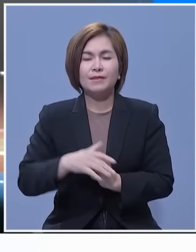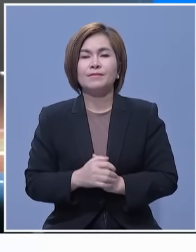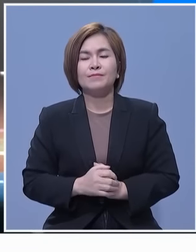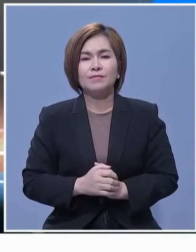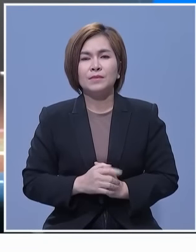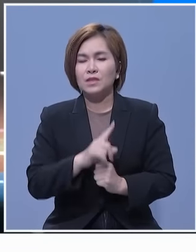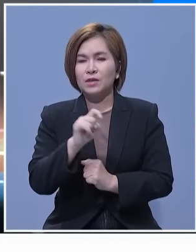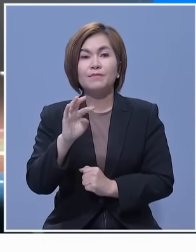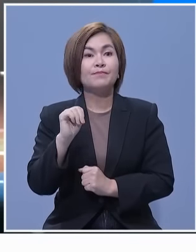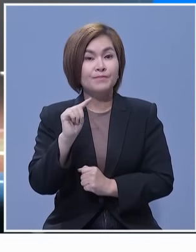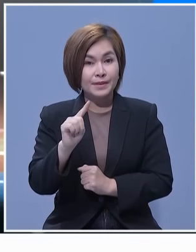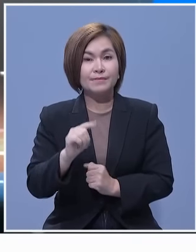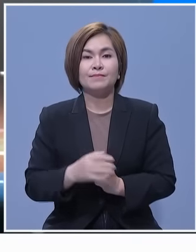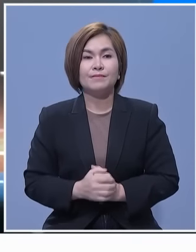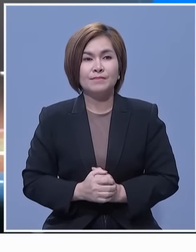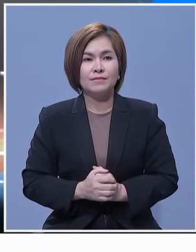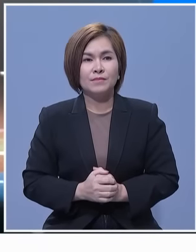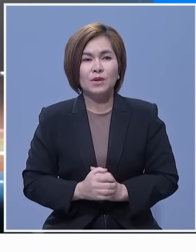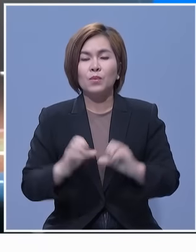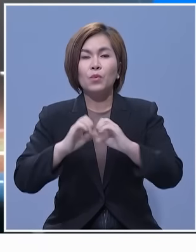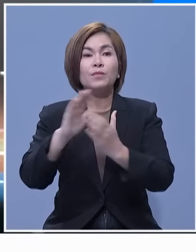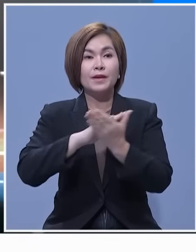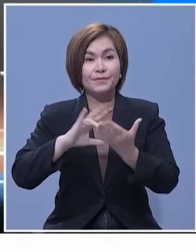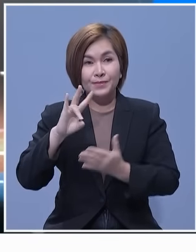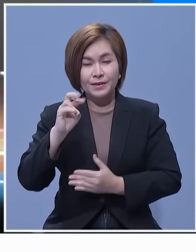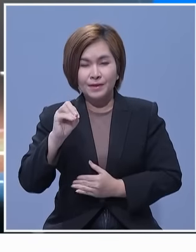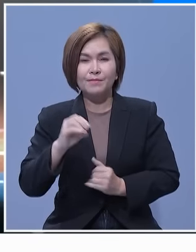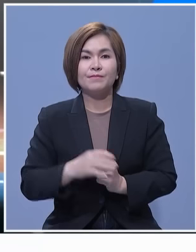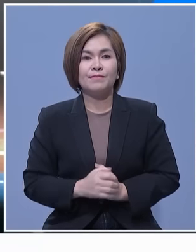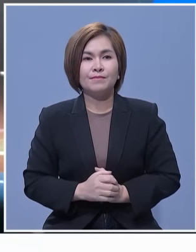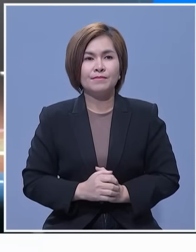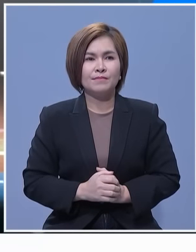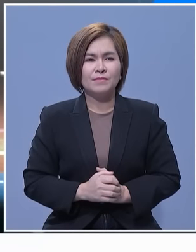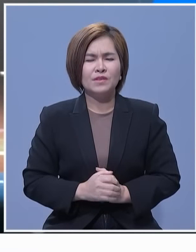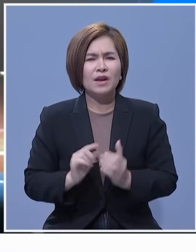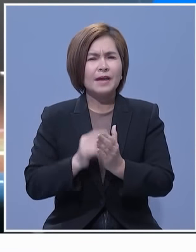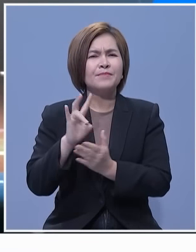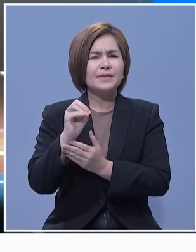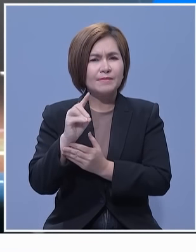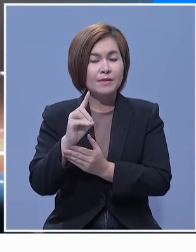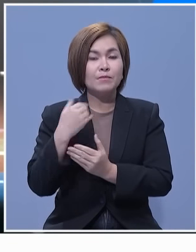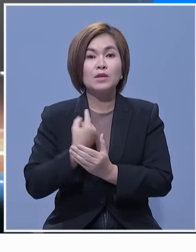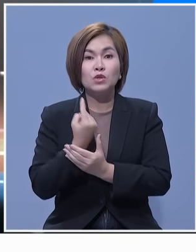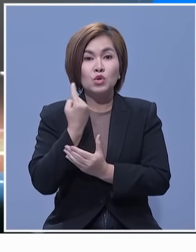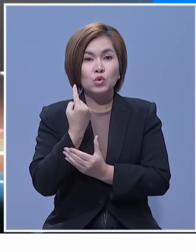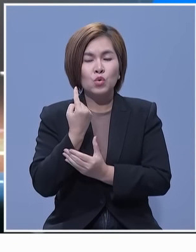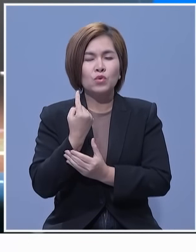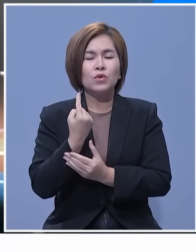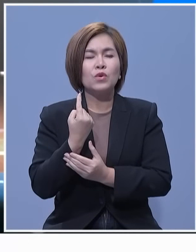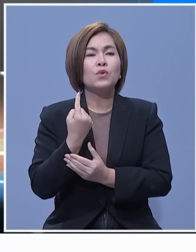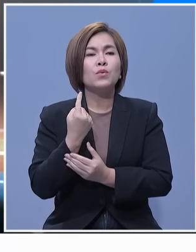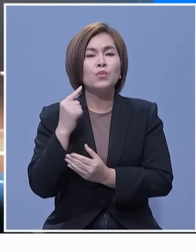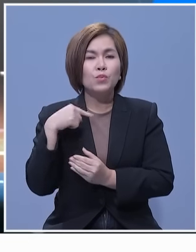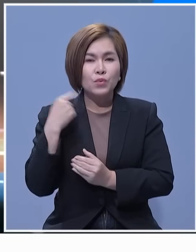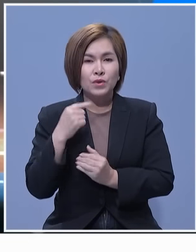ตั้งมี 141เสียงพรรคภูมิใจไทย 70เสียงตอนแรกเนี่ยมี 71แต่ว่ามี 1ท่านคือคุณมุกดาวัลเรื่อง